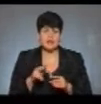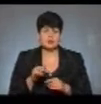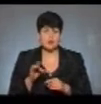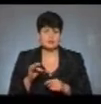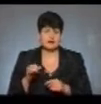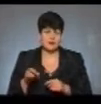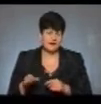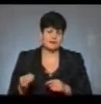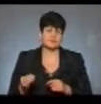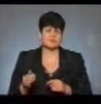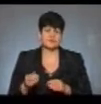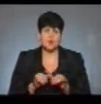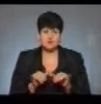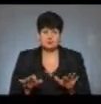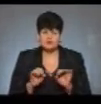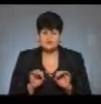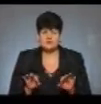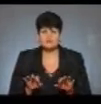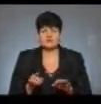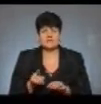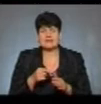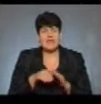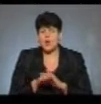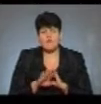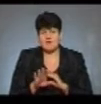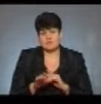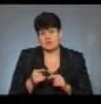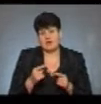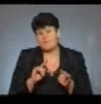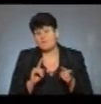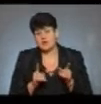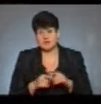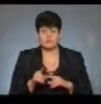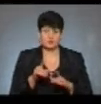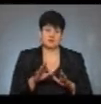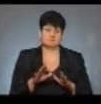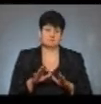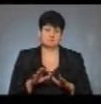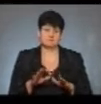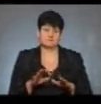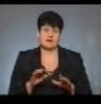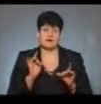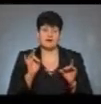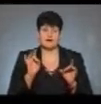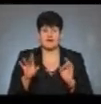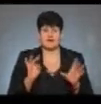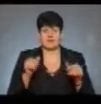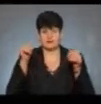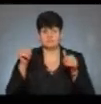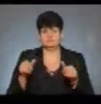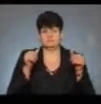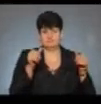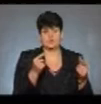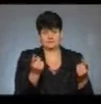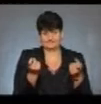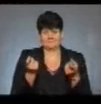лотереї, розповсюджувачі лотереї, вони і не ховалися, вони навпаки ставили такі свої рекламні щити, щоб